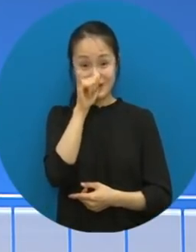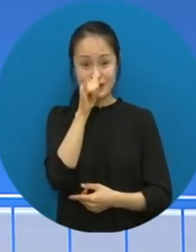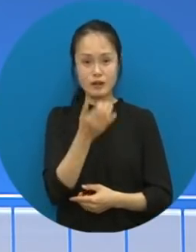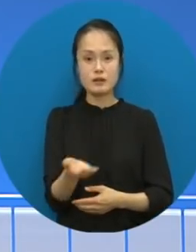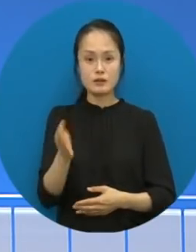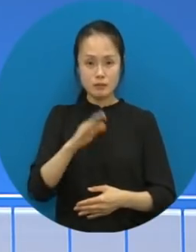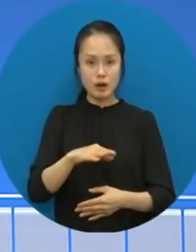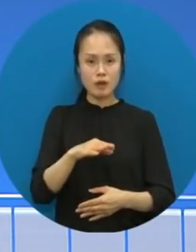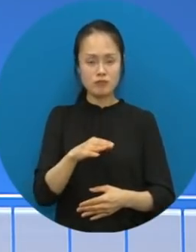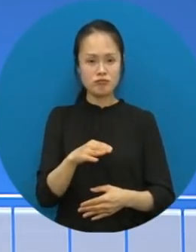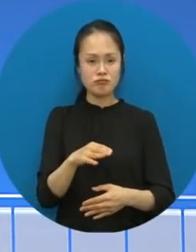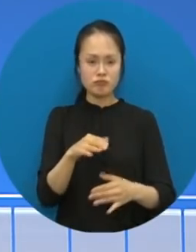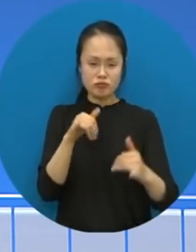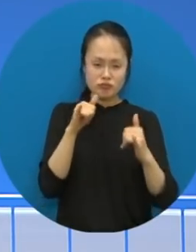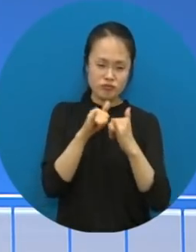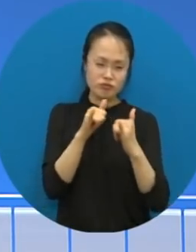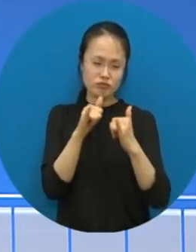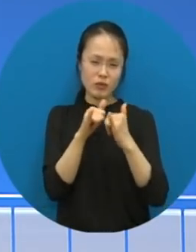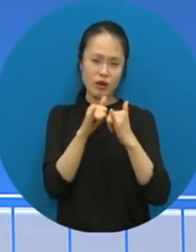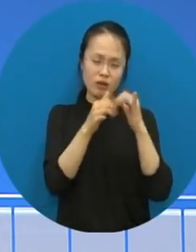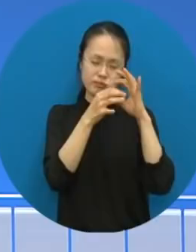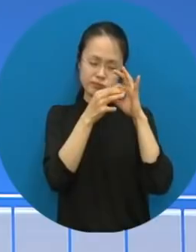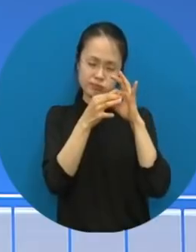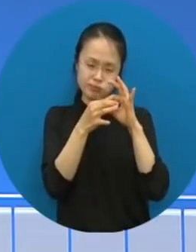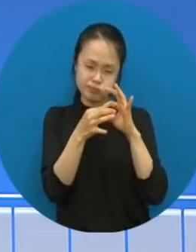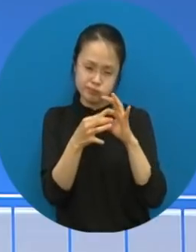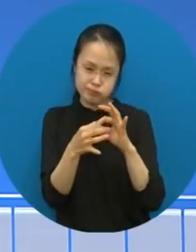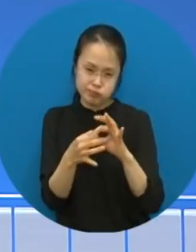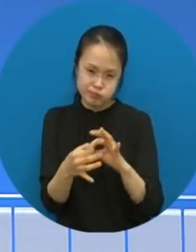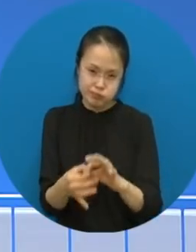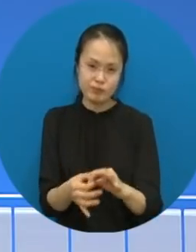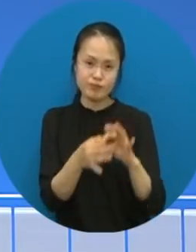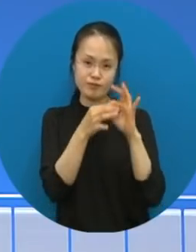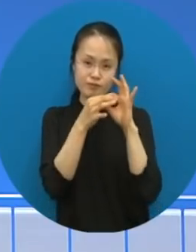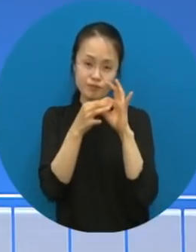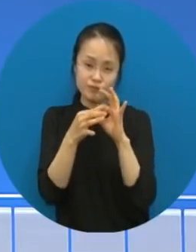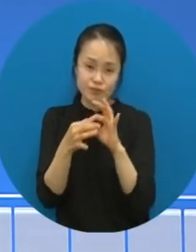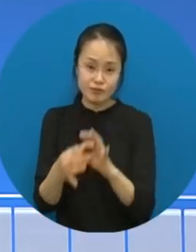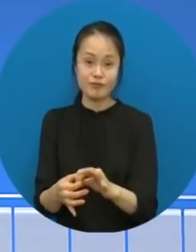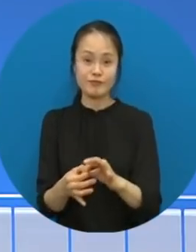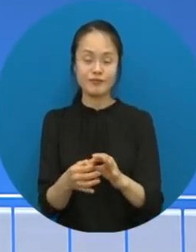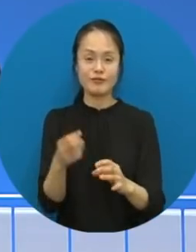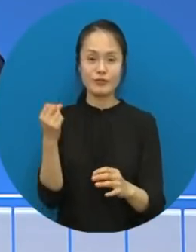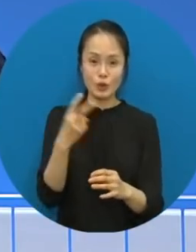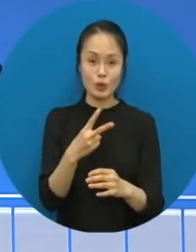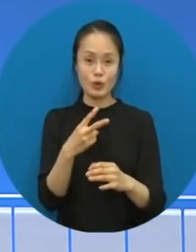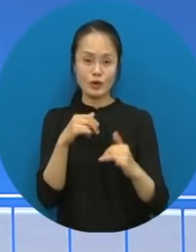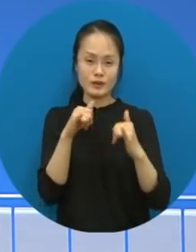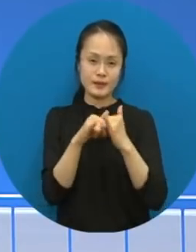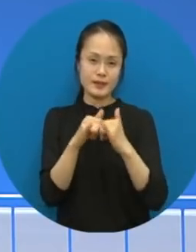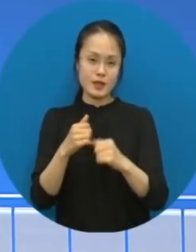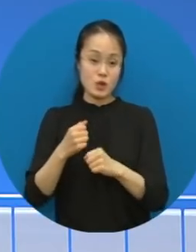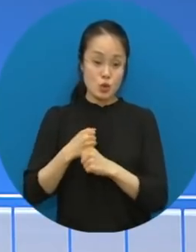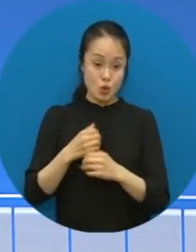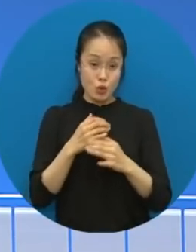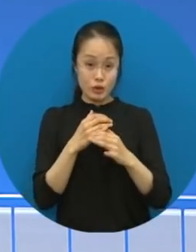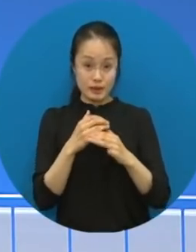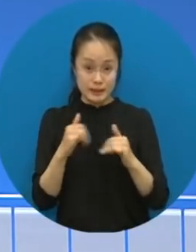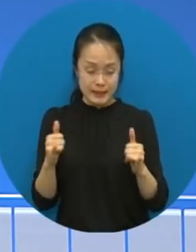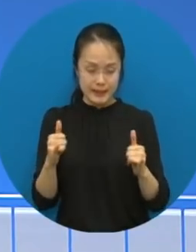지속되고 하나님께서 그들을 더 용사의 흐름으로 인도하여 주셔서 이제는 그 도시를 바꾸려 하실